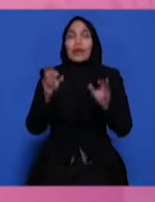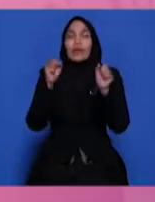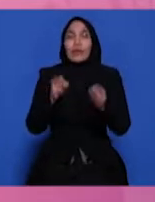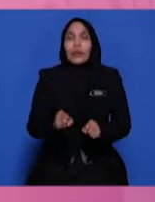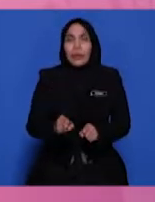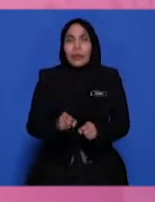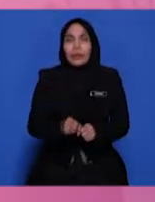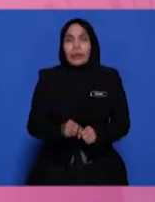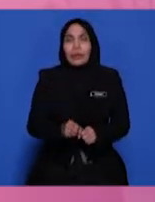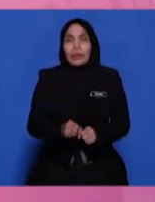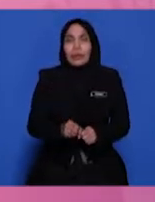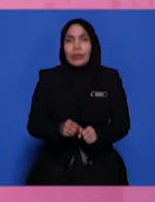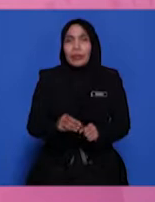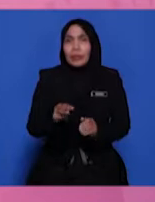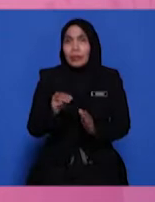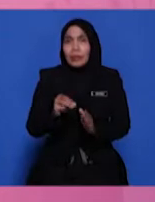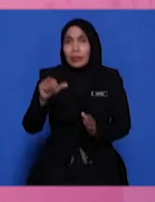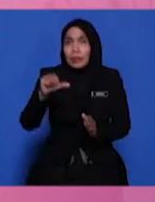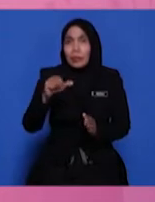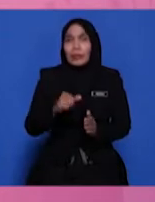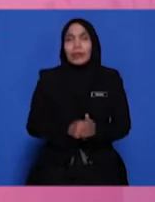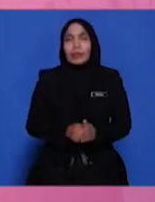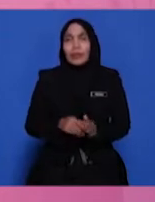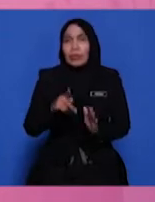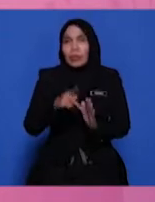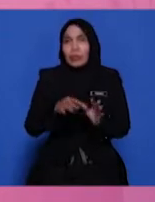menjejaskan kebolehlaksanaan plan kewangan.